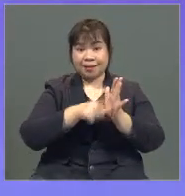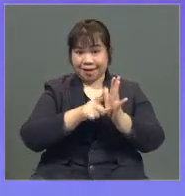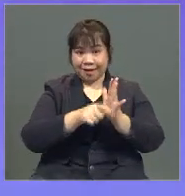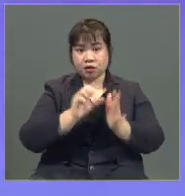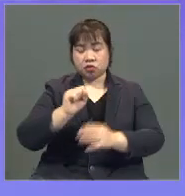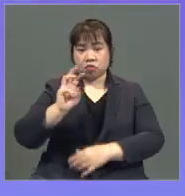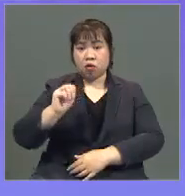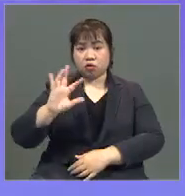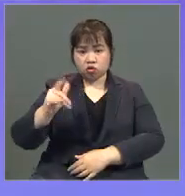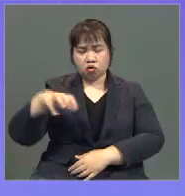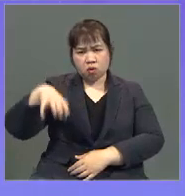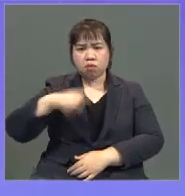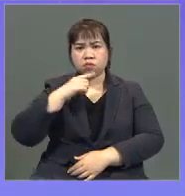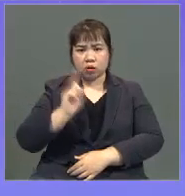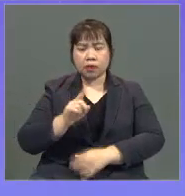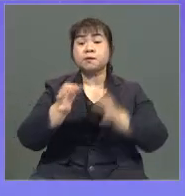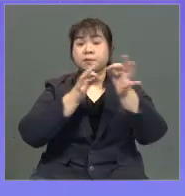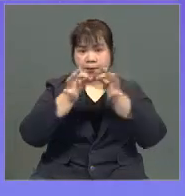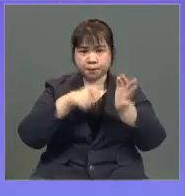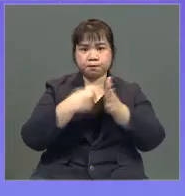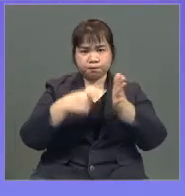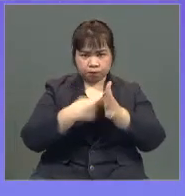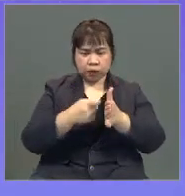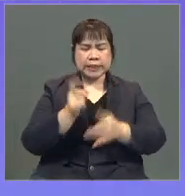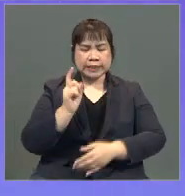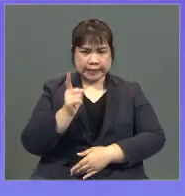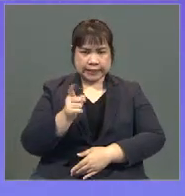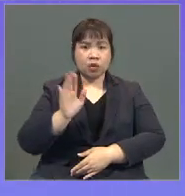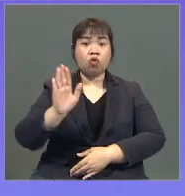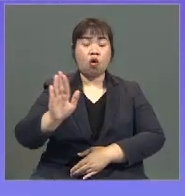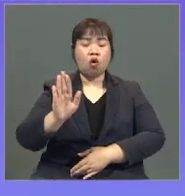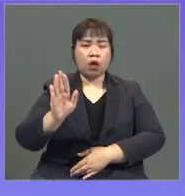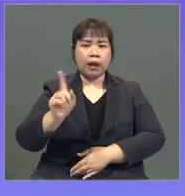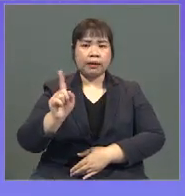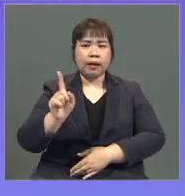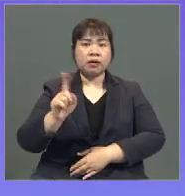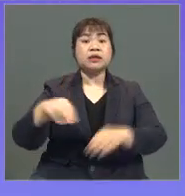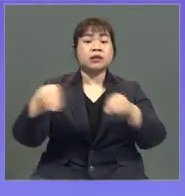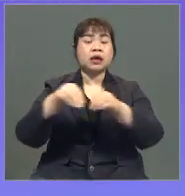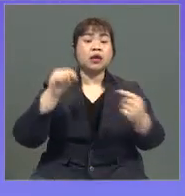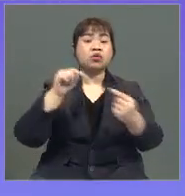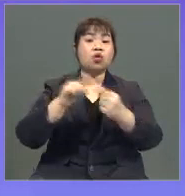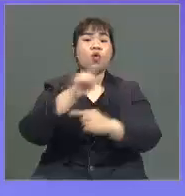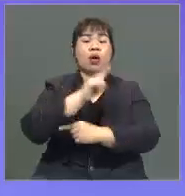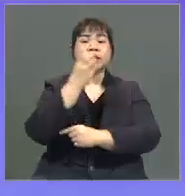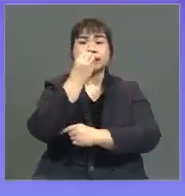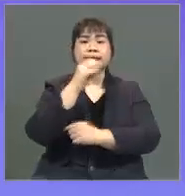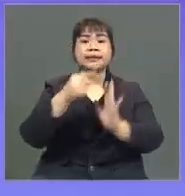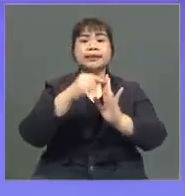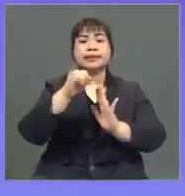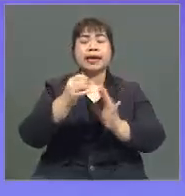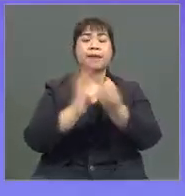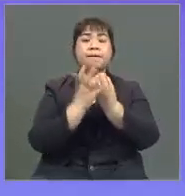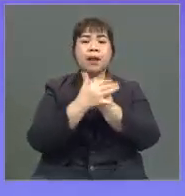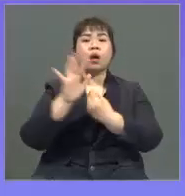มั่นคงแห่งชาติหรือว่าสมช.เองก็อธิบายเหตุผลนะคะว่าเนื่องจากช่วงนี้เนี่ยกำลังใจถึงช่วงเทศกาลกินเจแล้ว